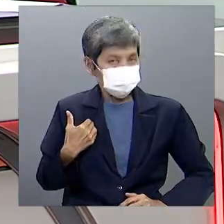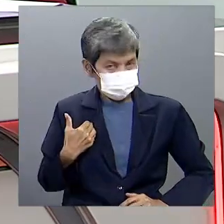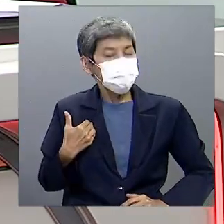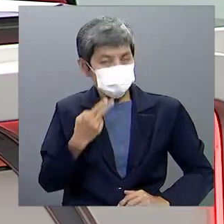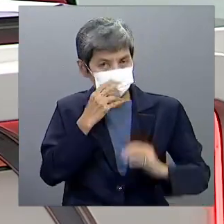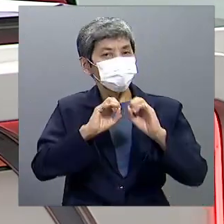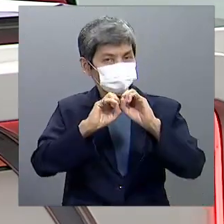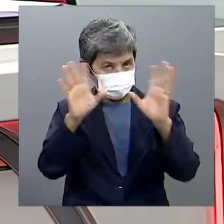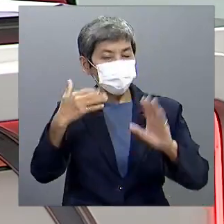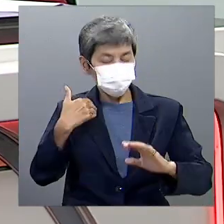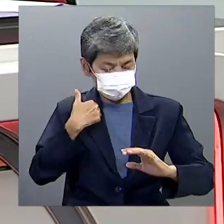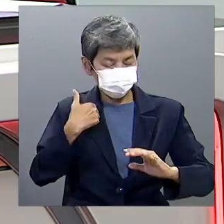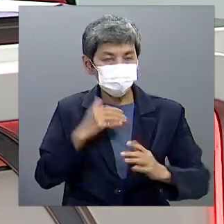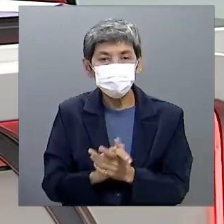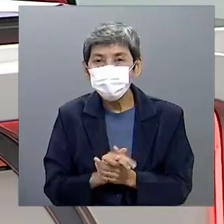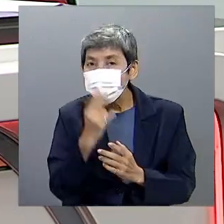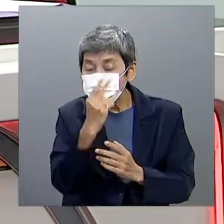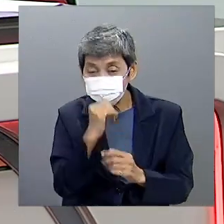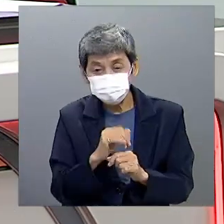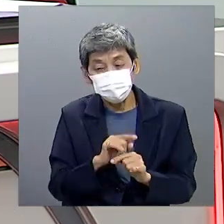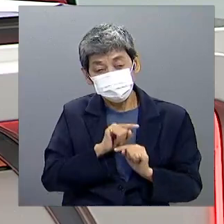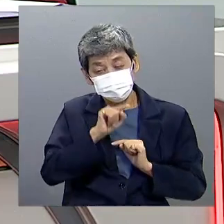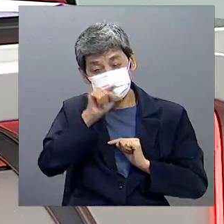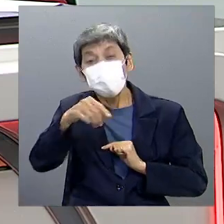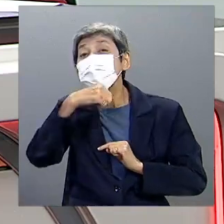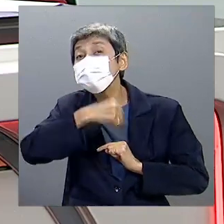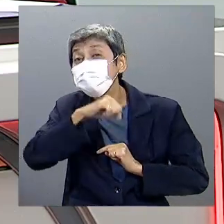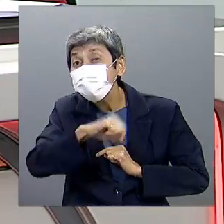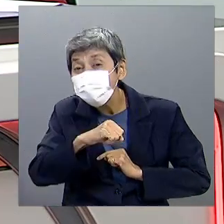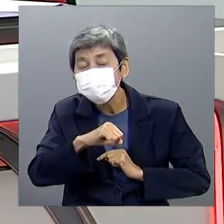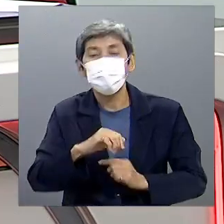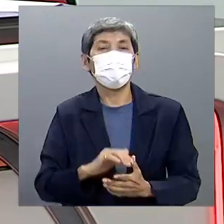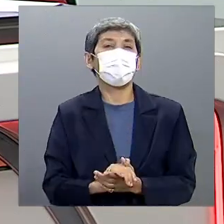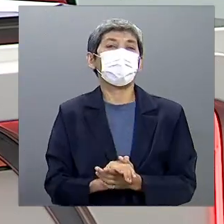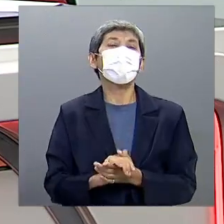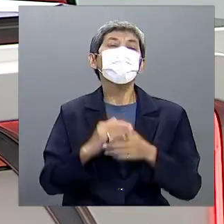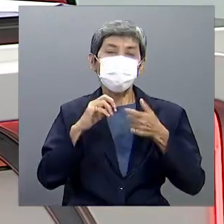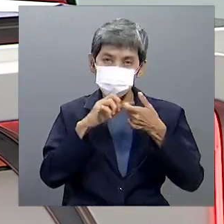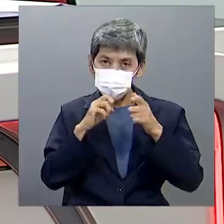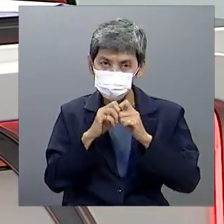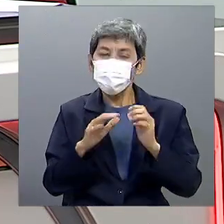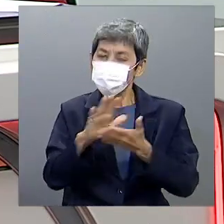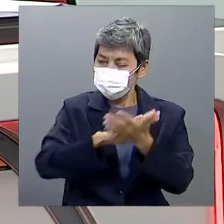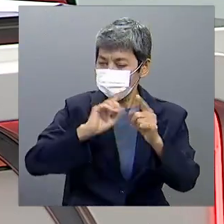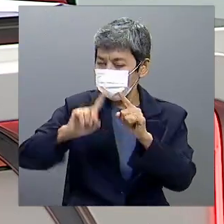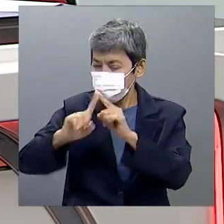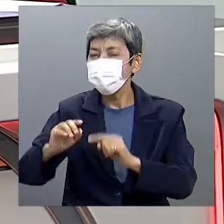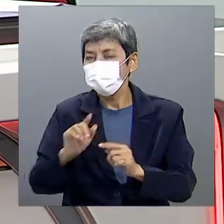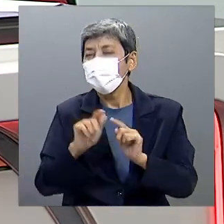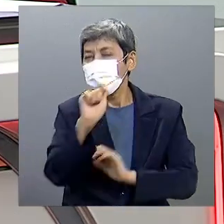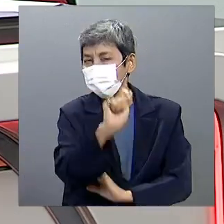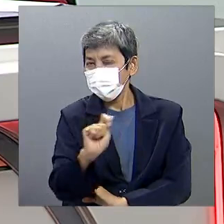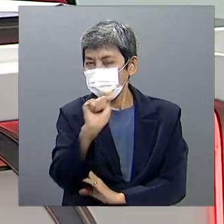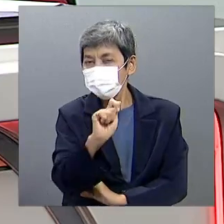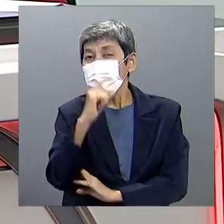ขึ้นสำหรับการเดินทางมาในครั้งนี้และแรงกดดันก็ยังแผ่ขยายไปถึงประเทศอื่นๆทั่วเอเชียรวมมาถึงไทยด้วย